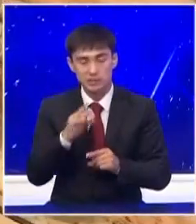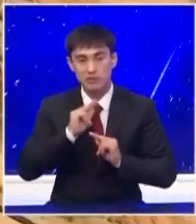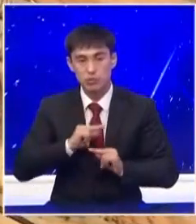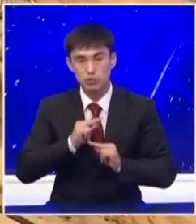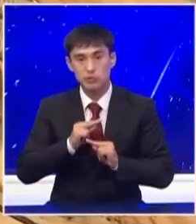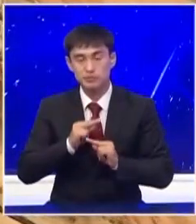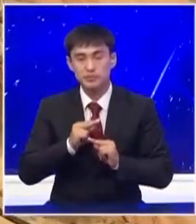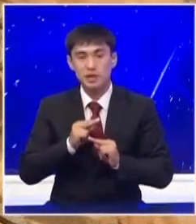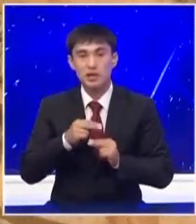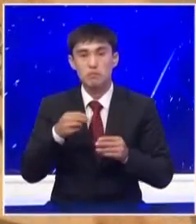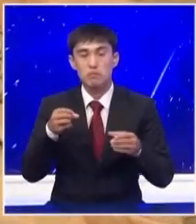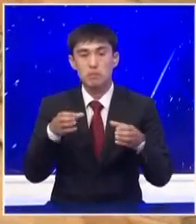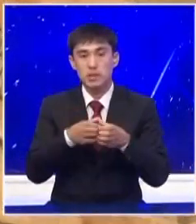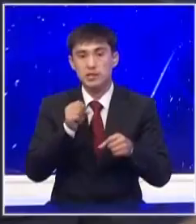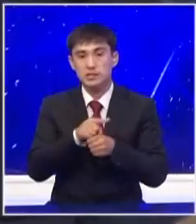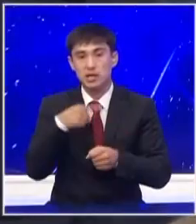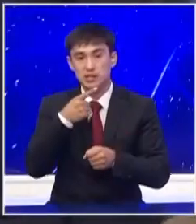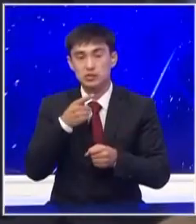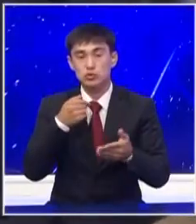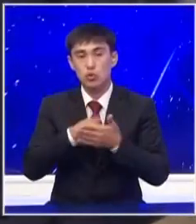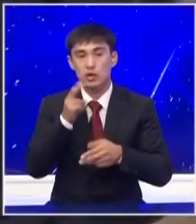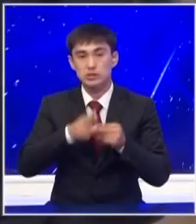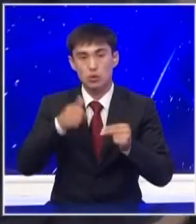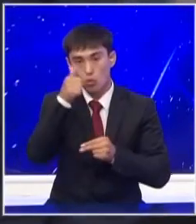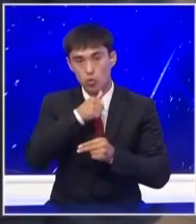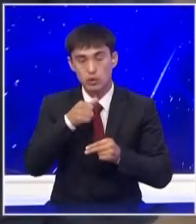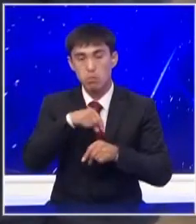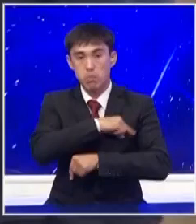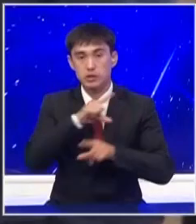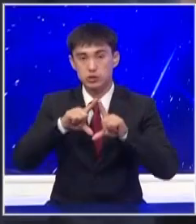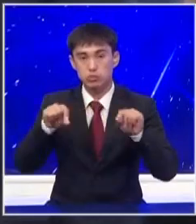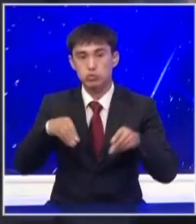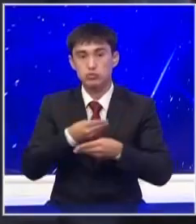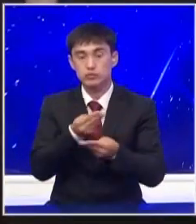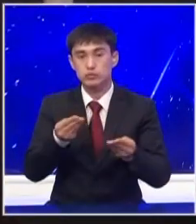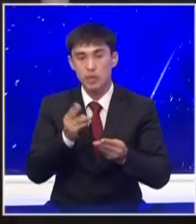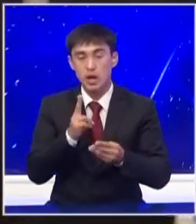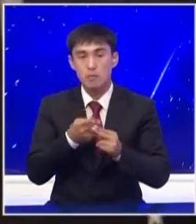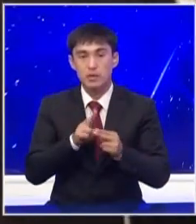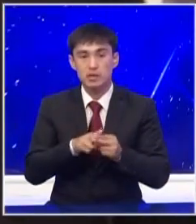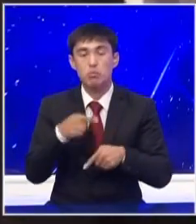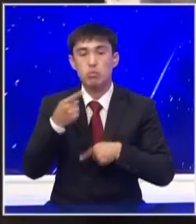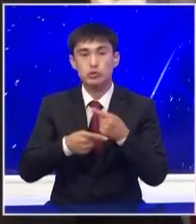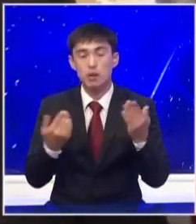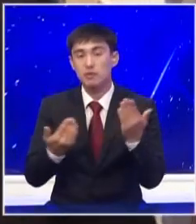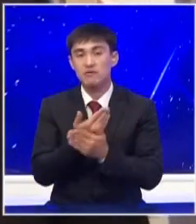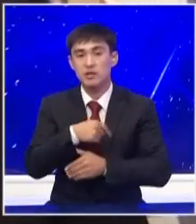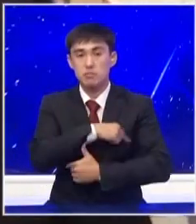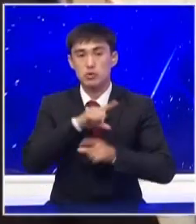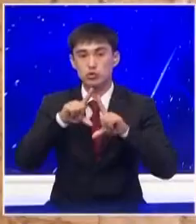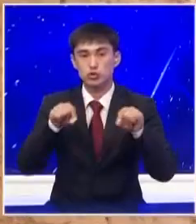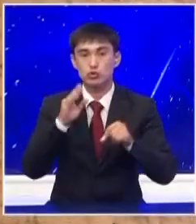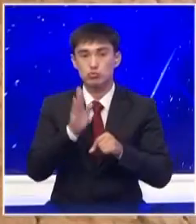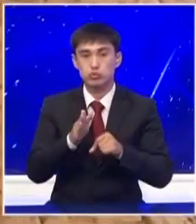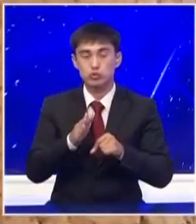работ. Представители подрядной организации заверяют, что до конца текущего года больница будет сдана в эксплуатацию. При этом после обновления медучреждение